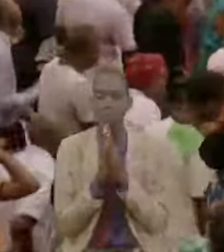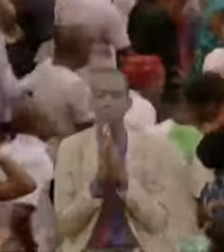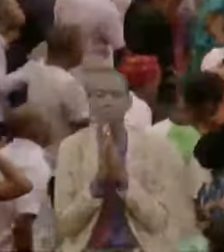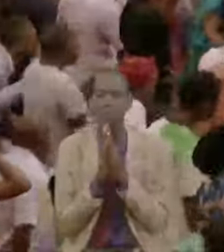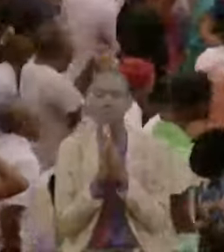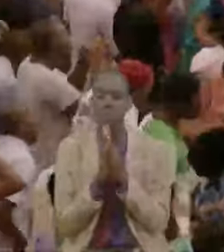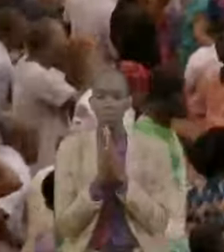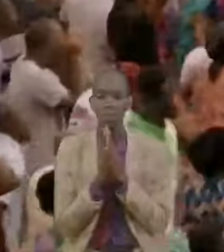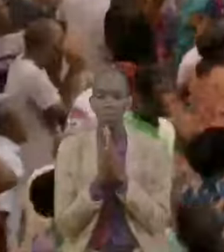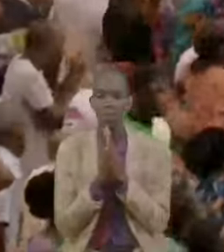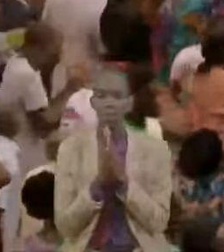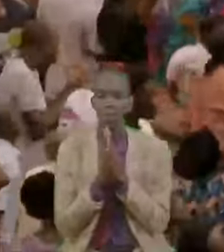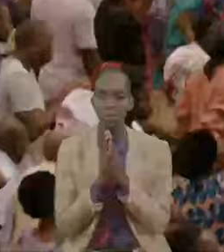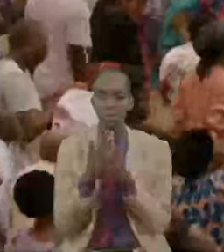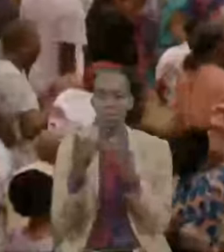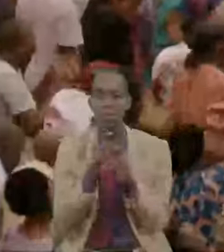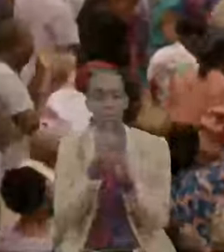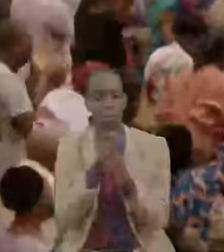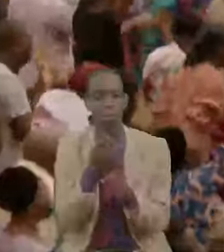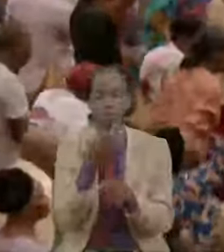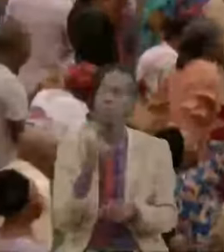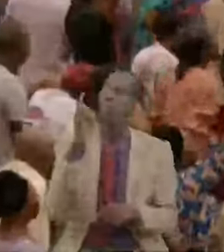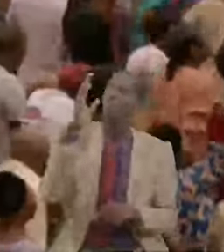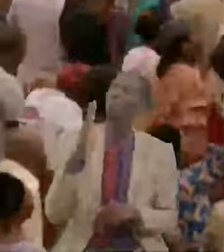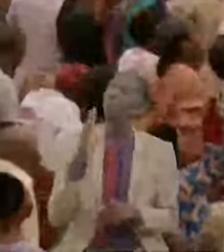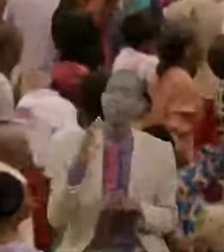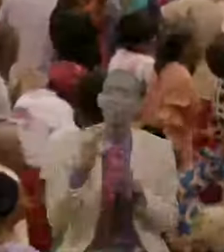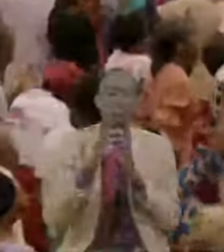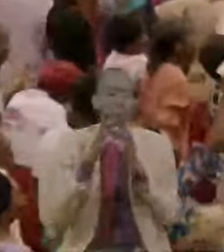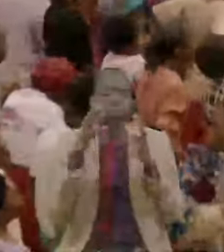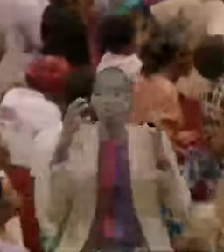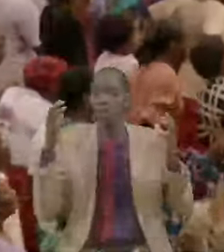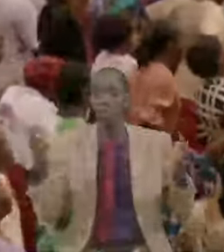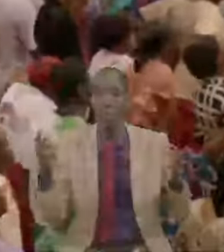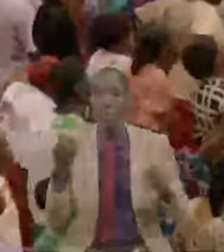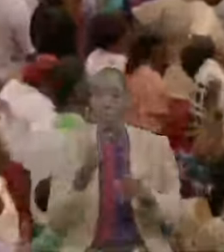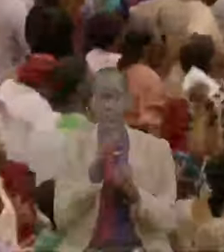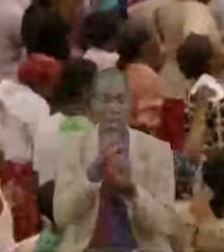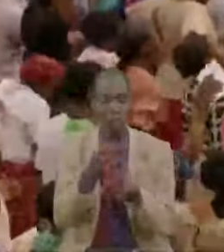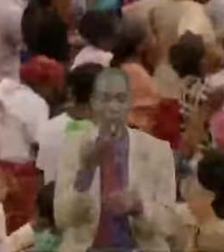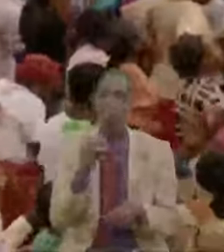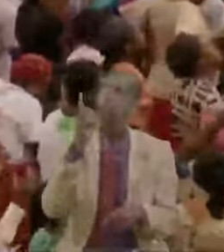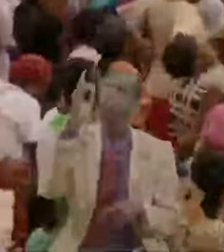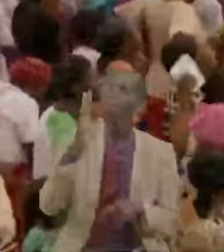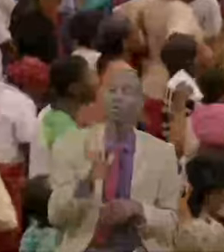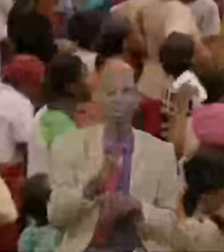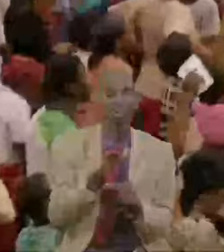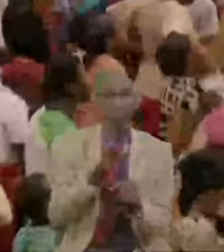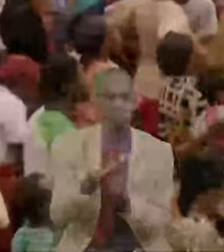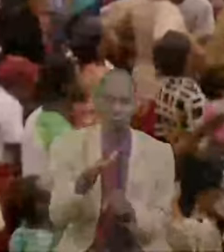Le don de Dieu, le don abondant de Dieu, les dons de Dieu